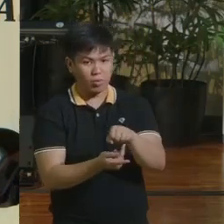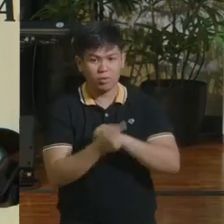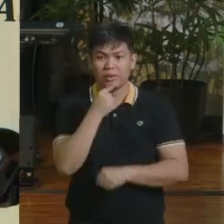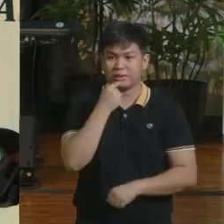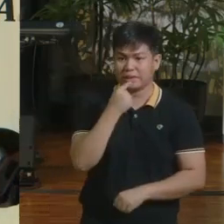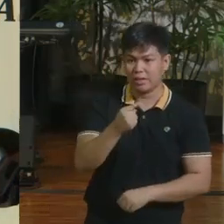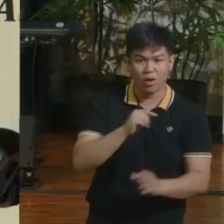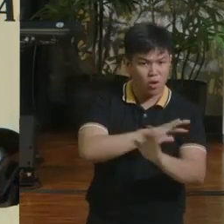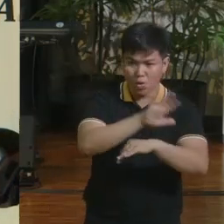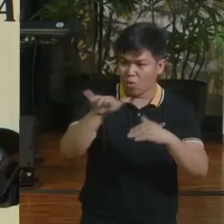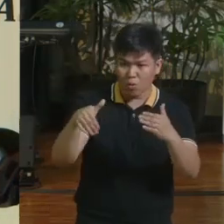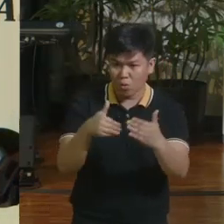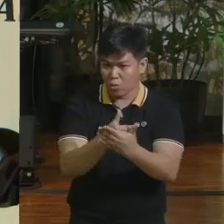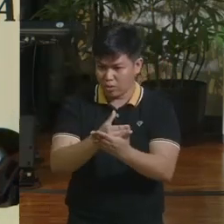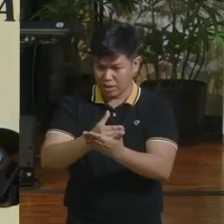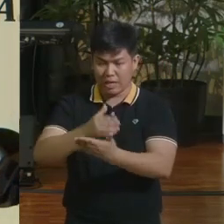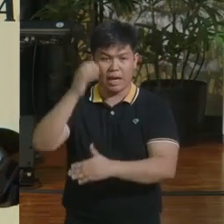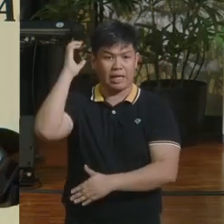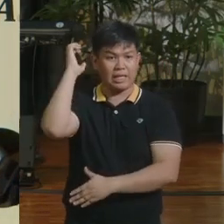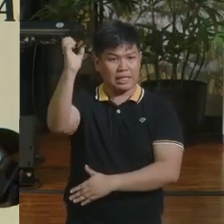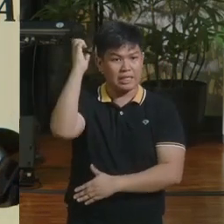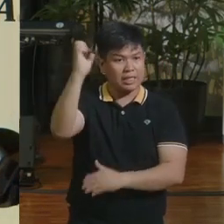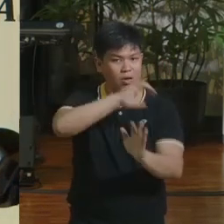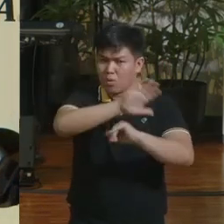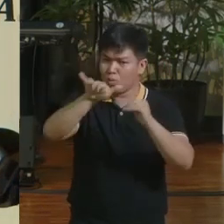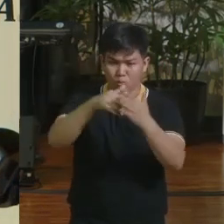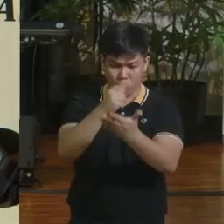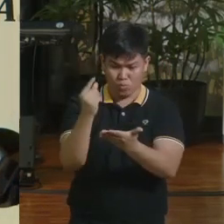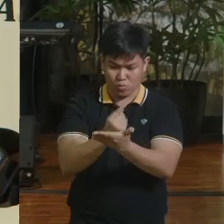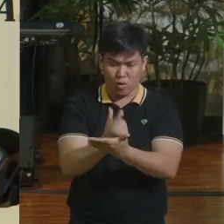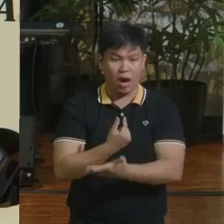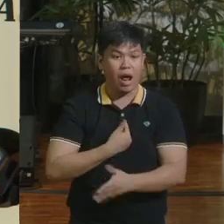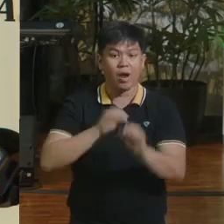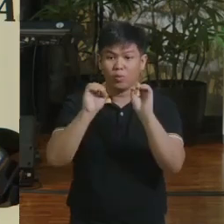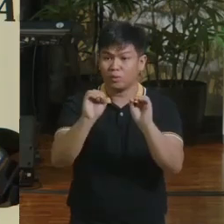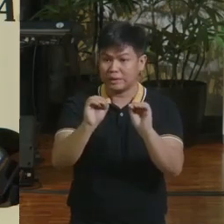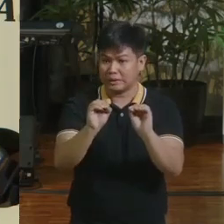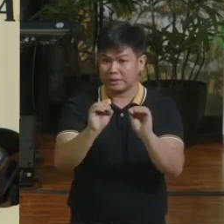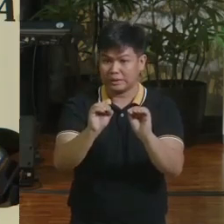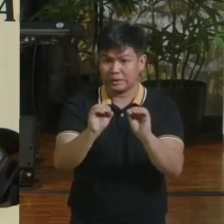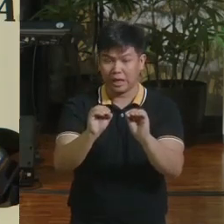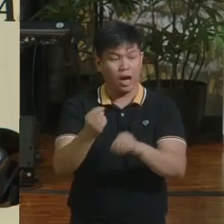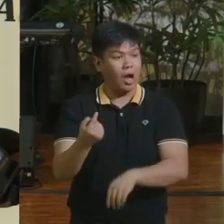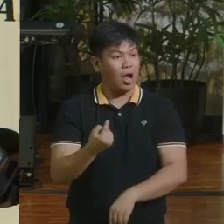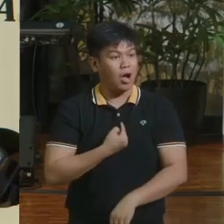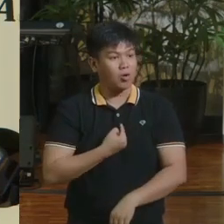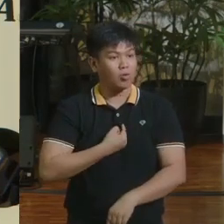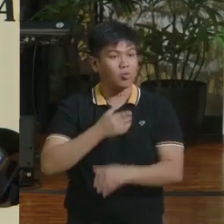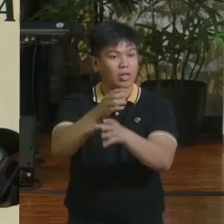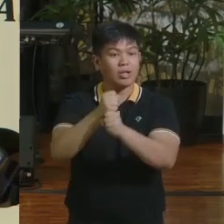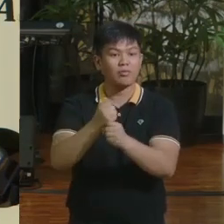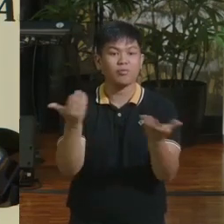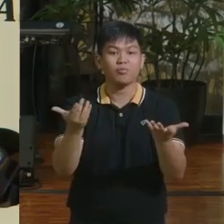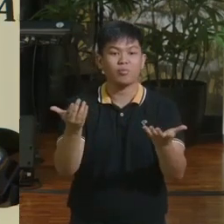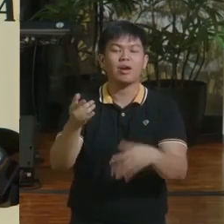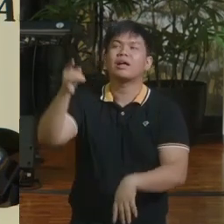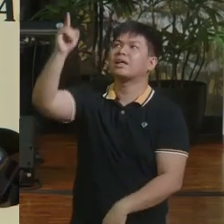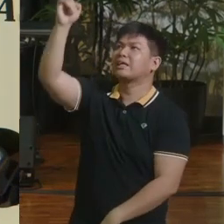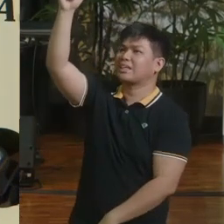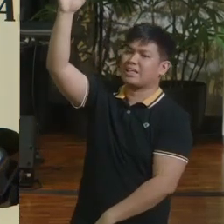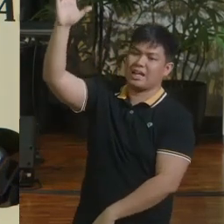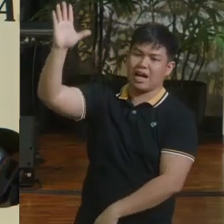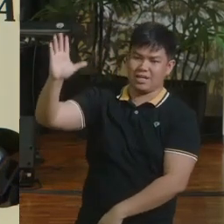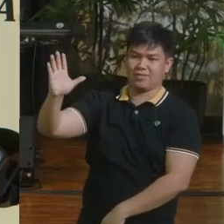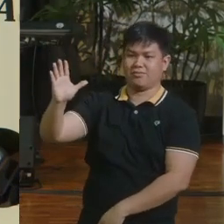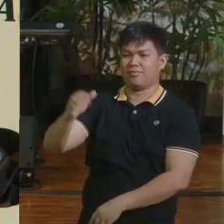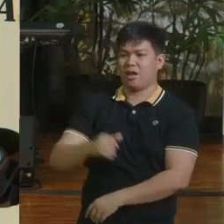pinagmulan ng ebanghelyong aking itinuturo at ipinapahayag ay ang Diyos. Nakita